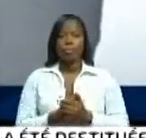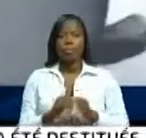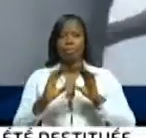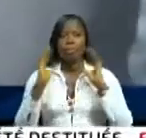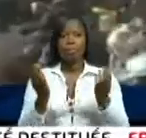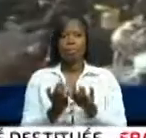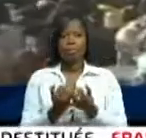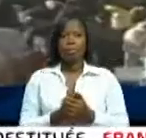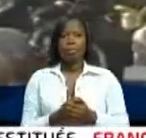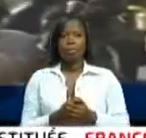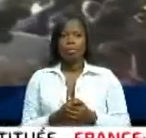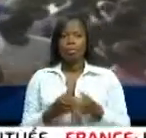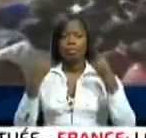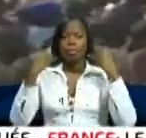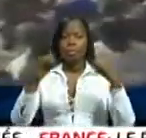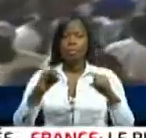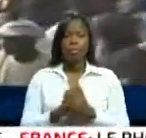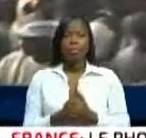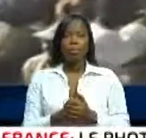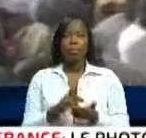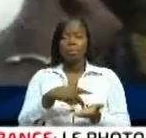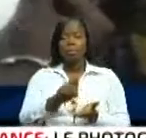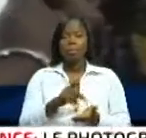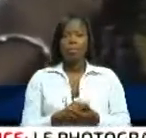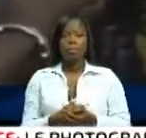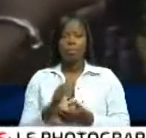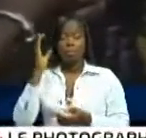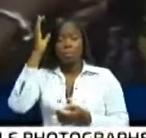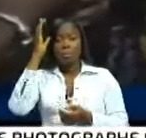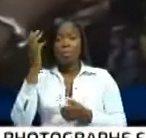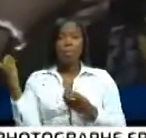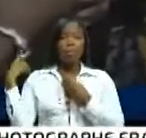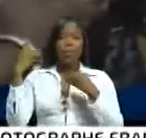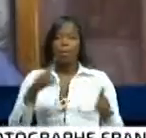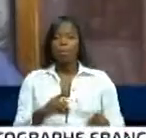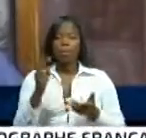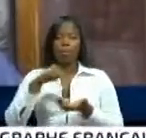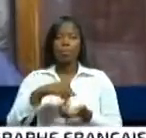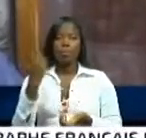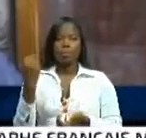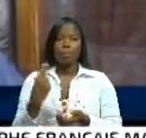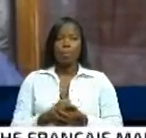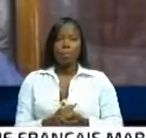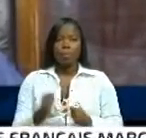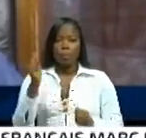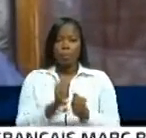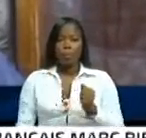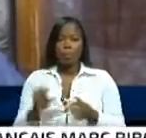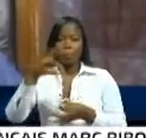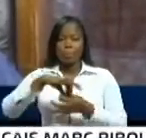alternative à l'achat de conscience depuis 2012 n'est ce pas les élections n'est ce